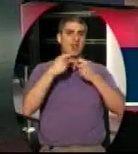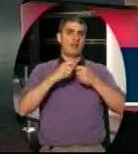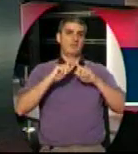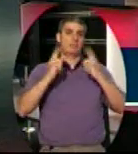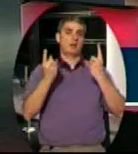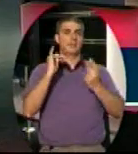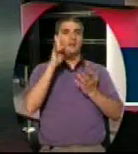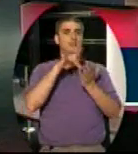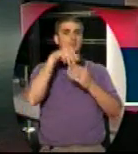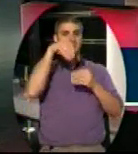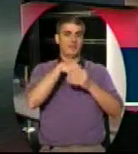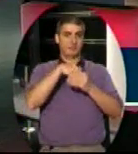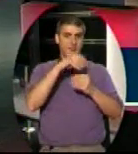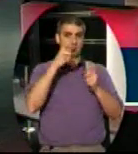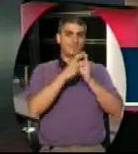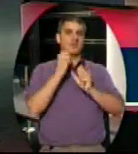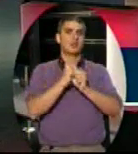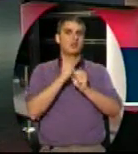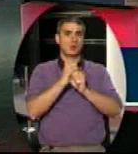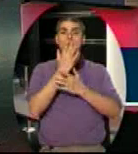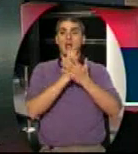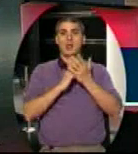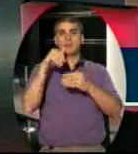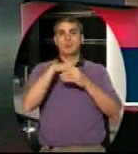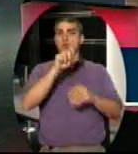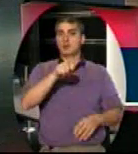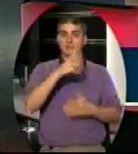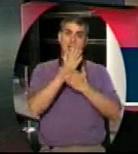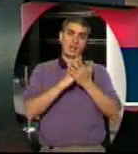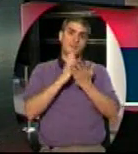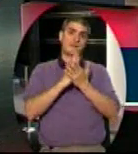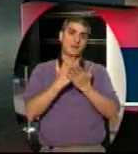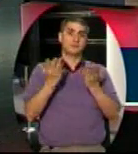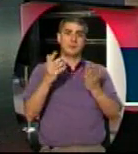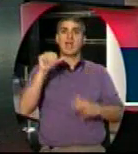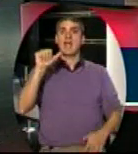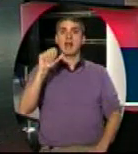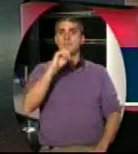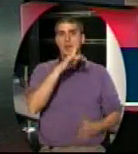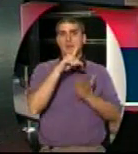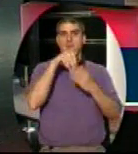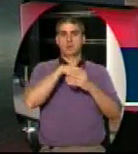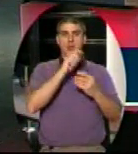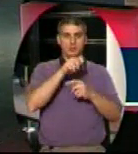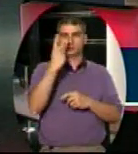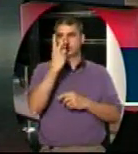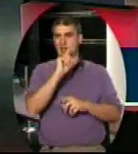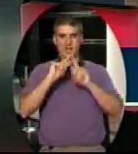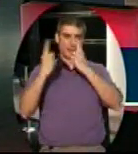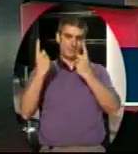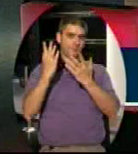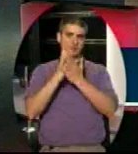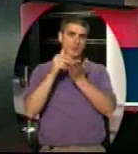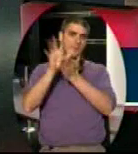האחרים נמצאים בתוך מפלגת העבודה, חלקם בתוך הכנסת, חלקם. בוא נגיד, הראל מרגלית בתוך הכנסת, השניים האחרים